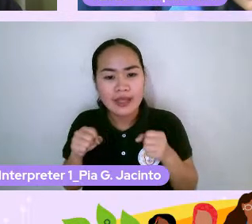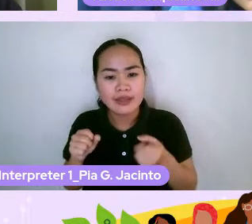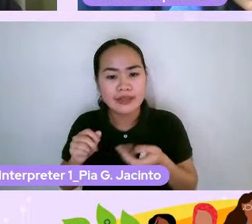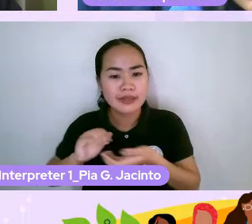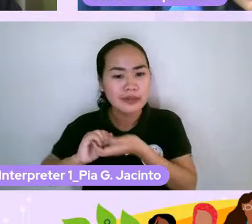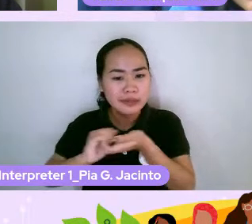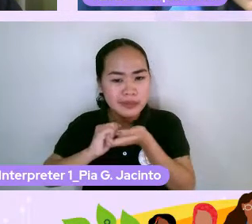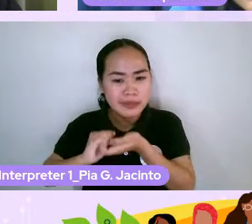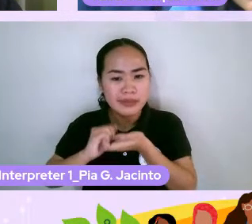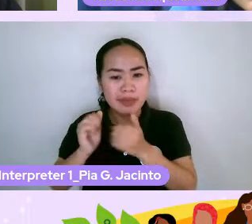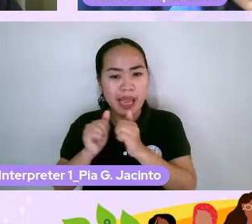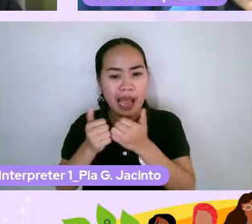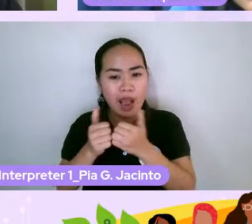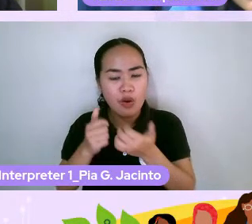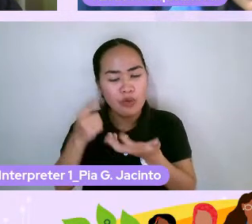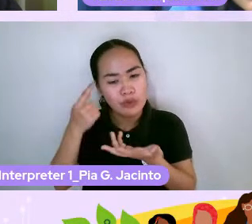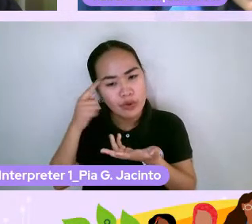ating mga